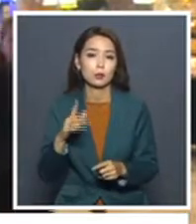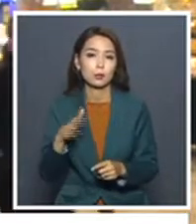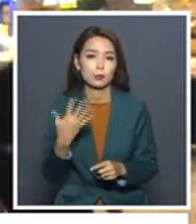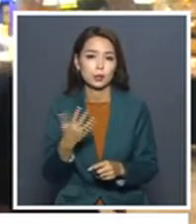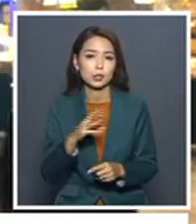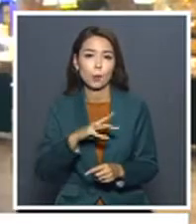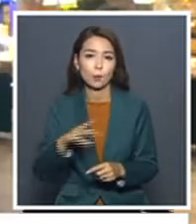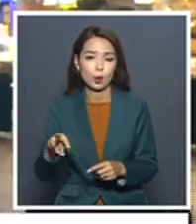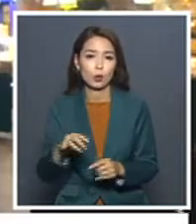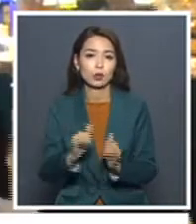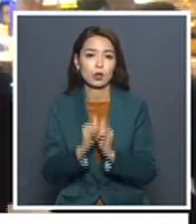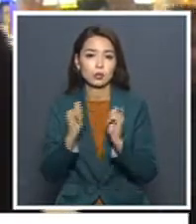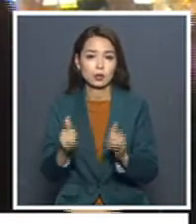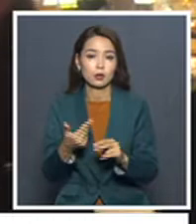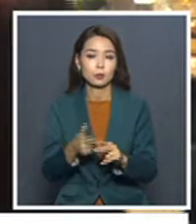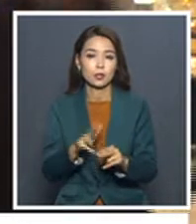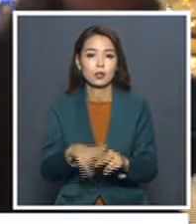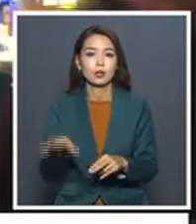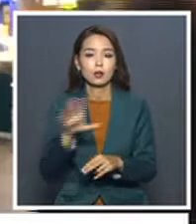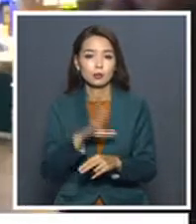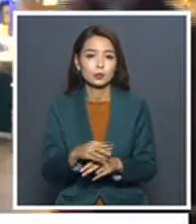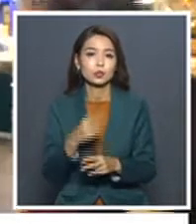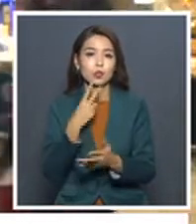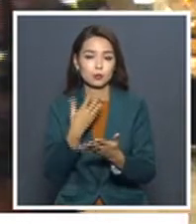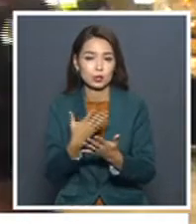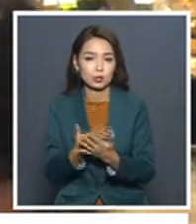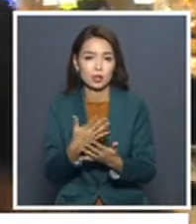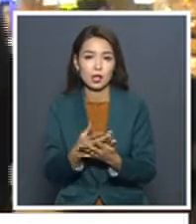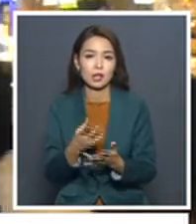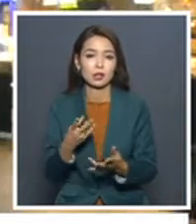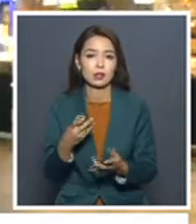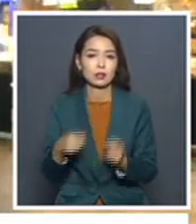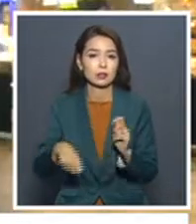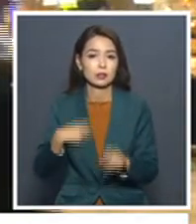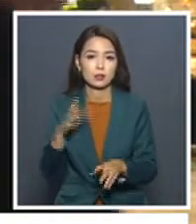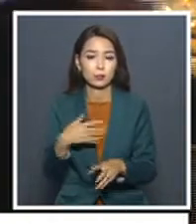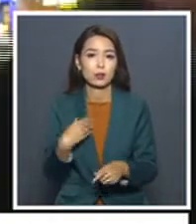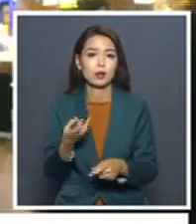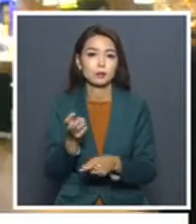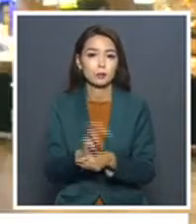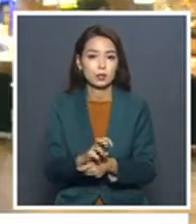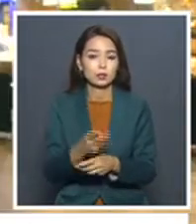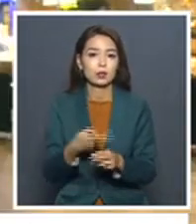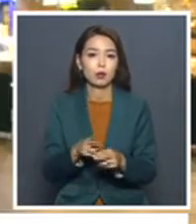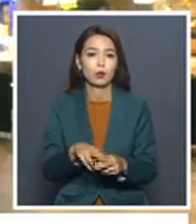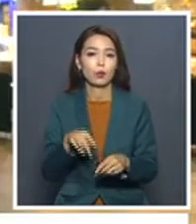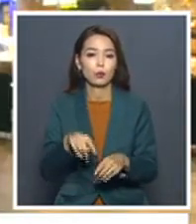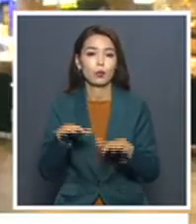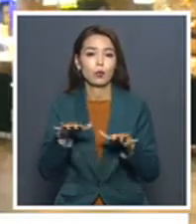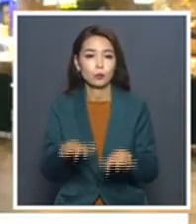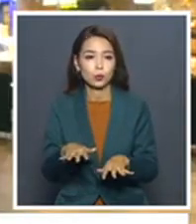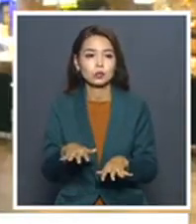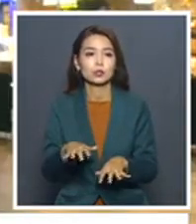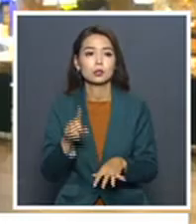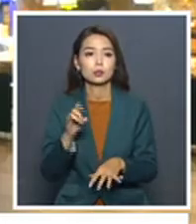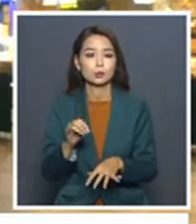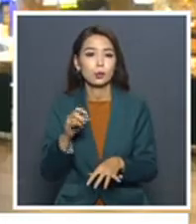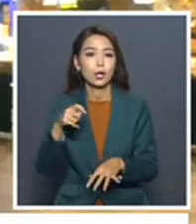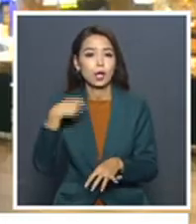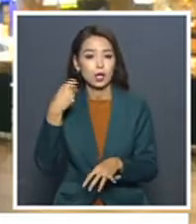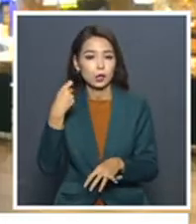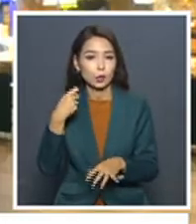екен. Бүгін біздің де Лестер Скверге келуіміз бекер емес. Осы жерде орналасқан Ву кинотеатрында